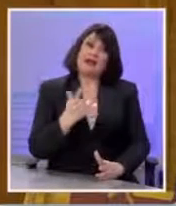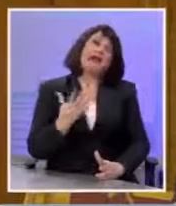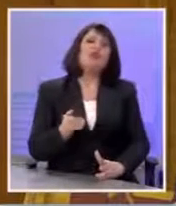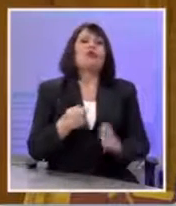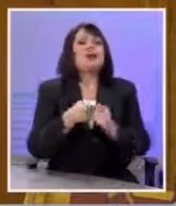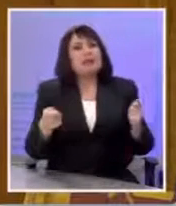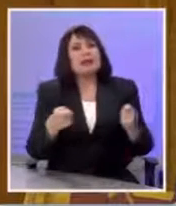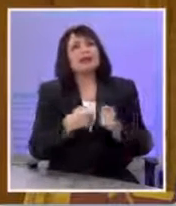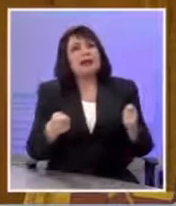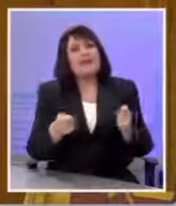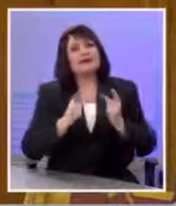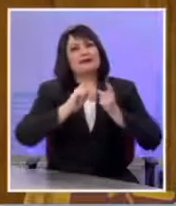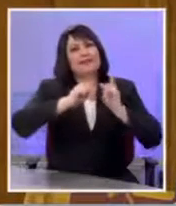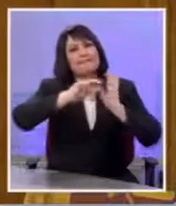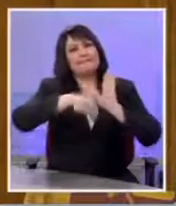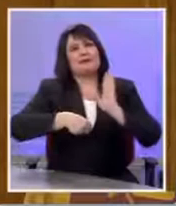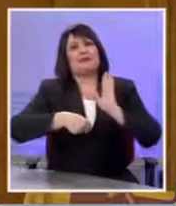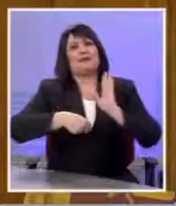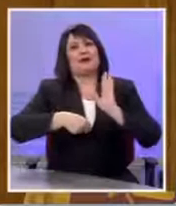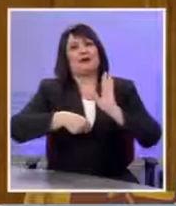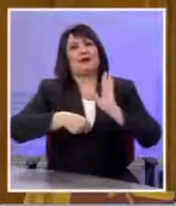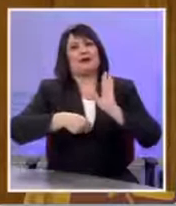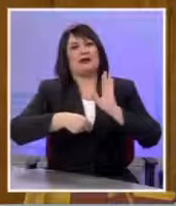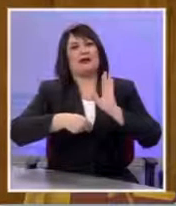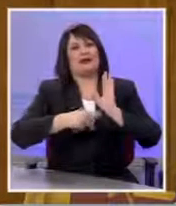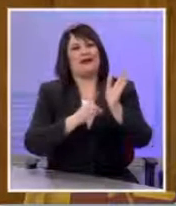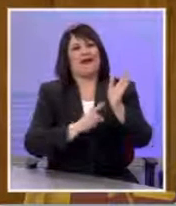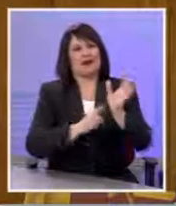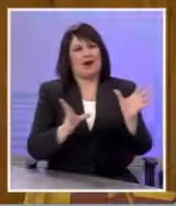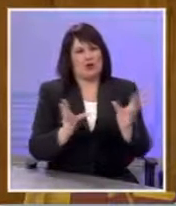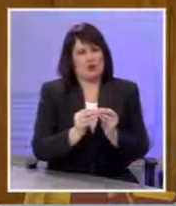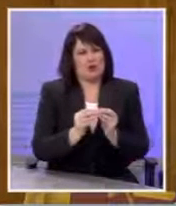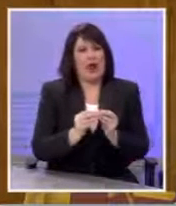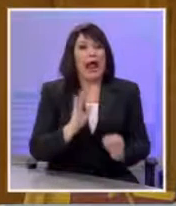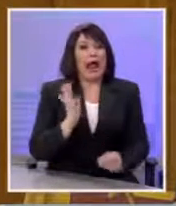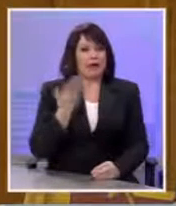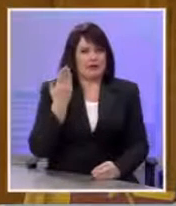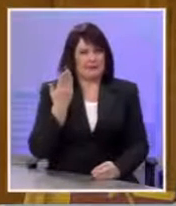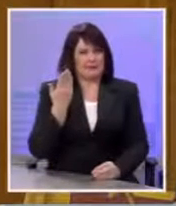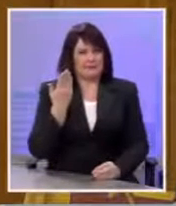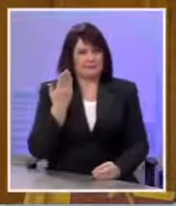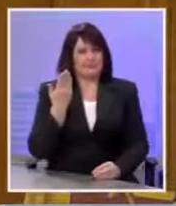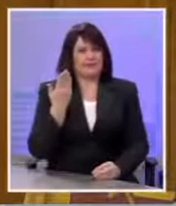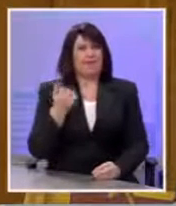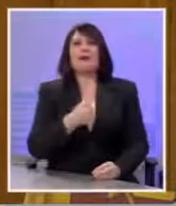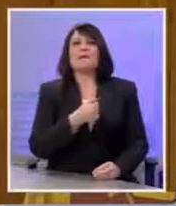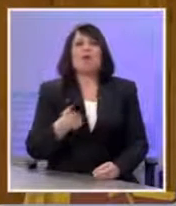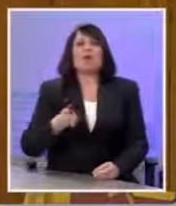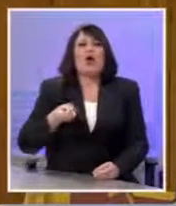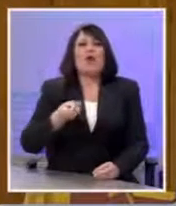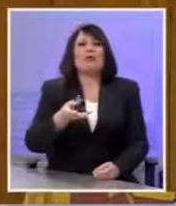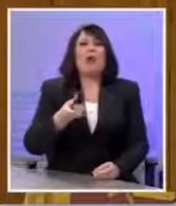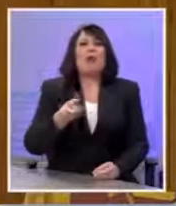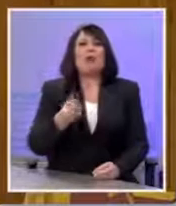μέτρα μνημονιακού, ας τα πούμε έτσι, χαρακτήρα και μόνο ένας μικρός αριθμός μέτρων